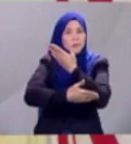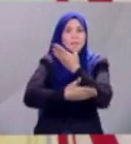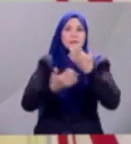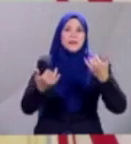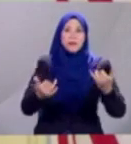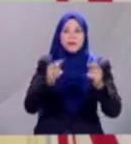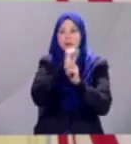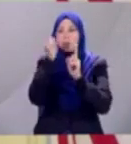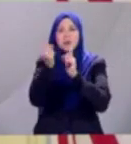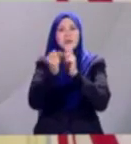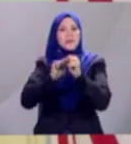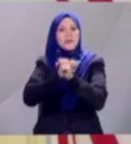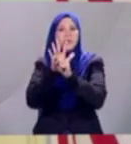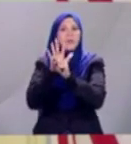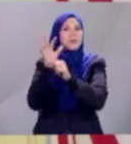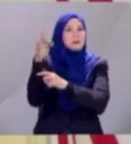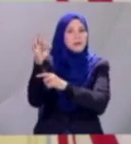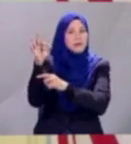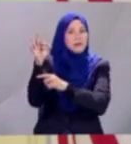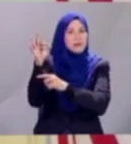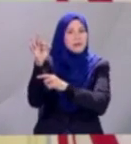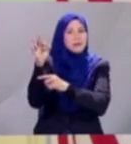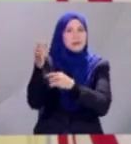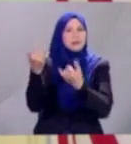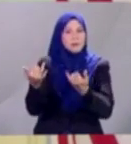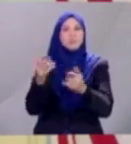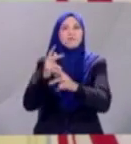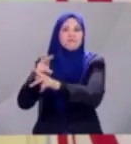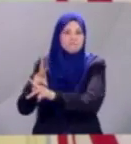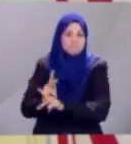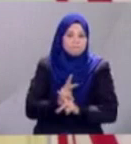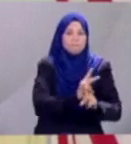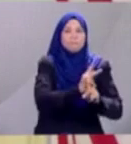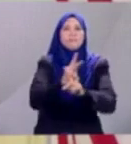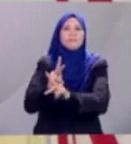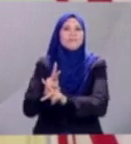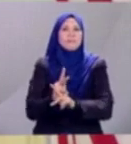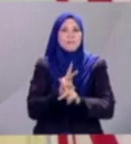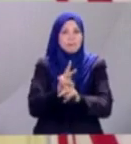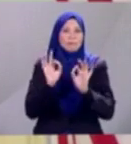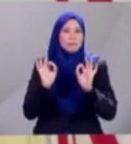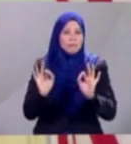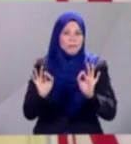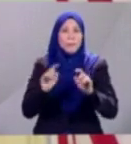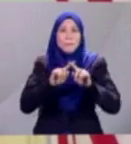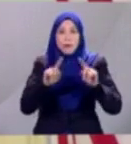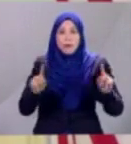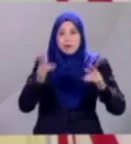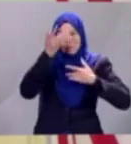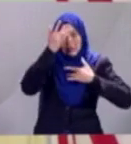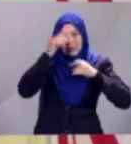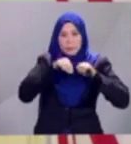keadaan COVID-19 di negara-negara luar juga sudah pun terkawal dan lengkungan jangkitan telah